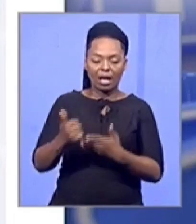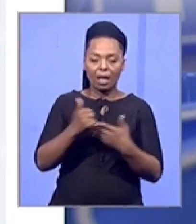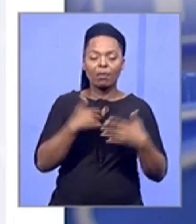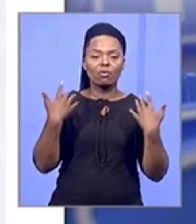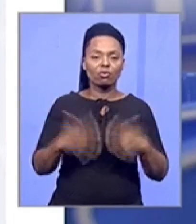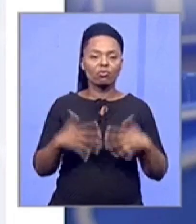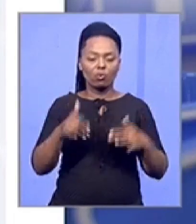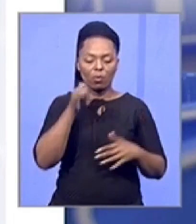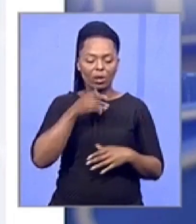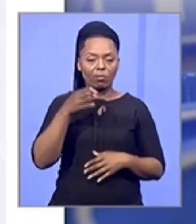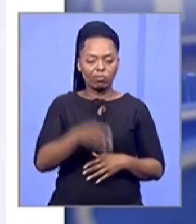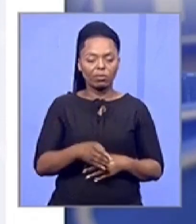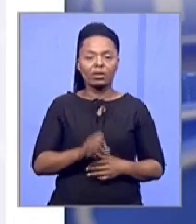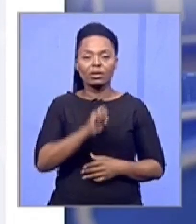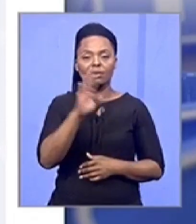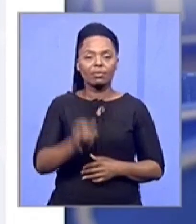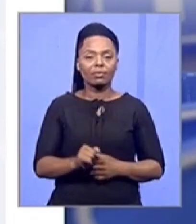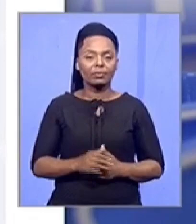se sebetse ka matla